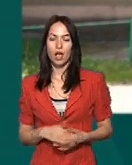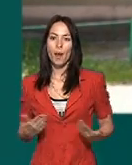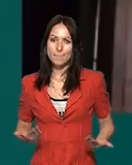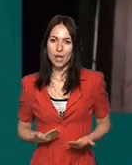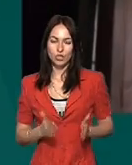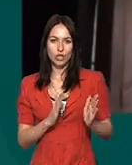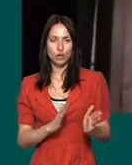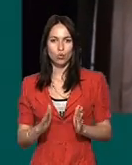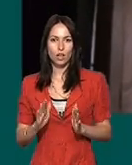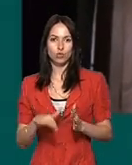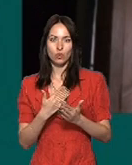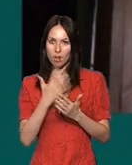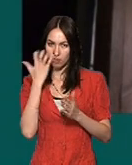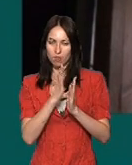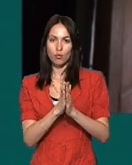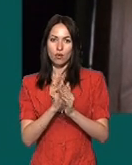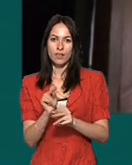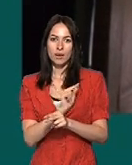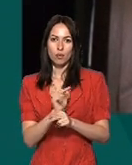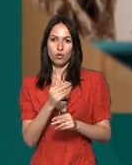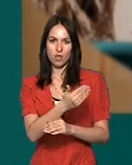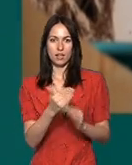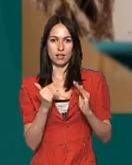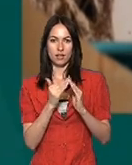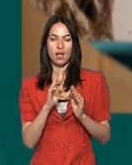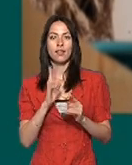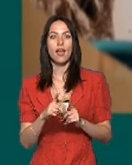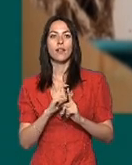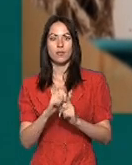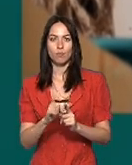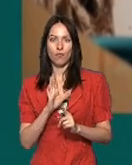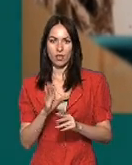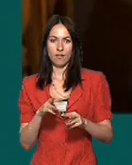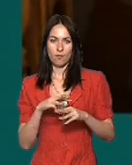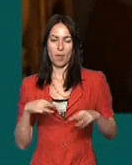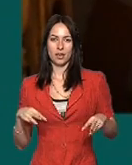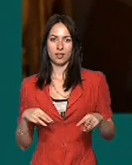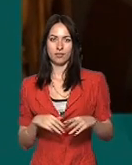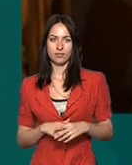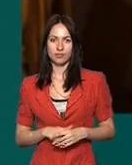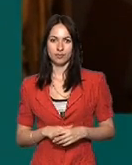Мешканці гуртожитку для незрячих просять відремонтувати будівлю, як відповіли у мерії.